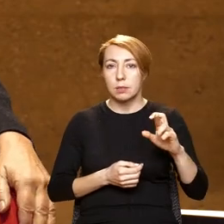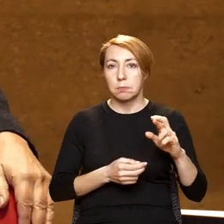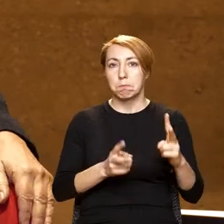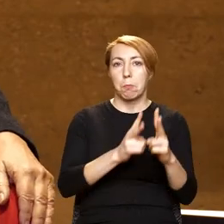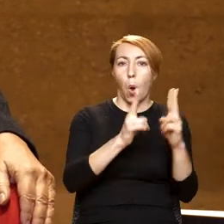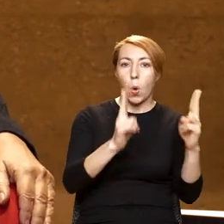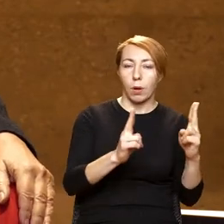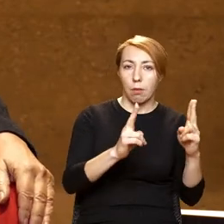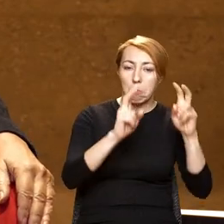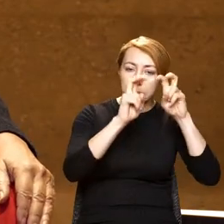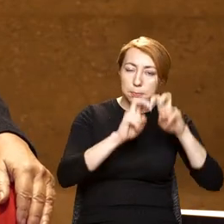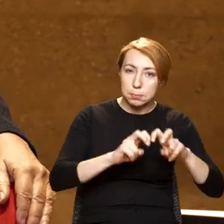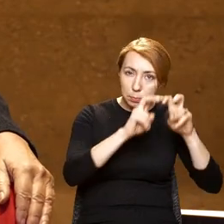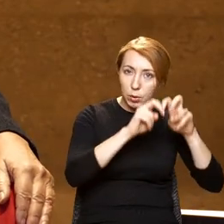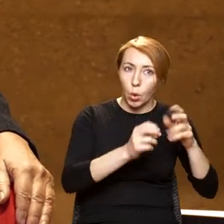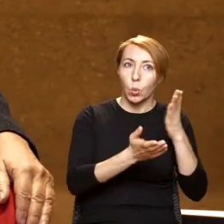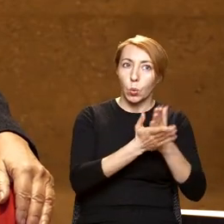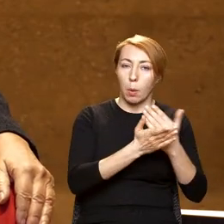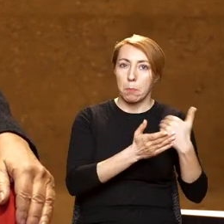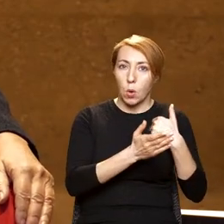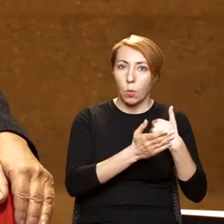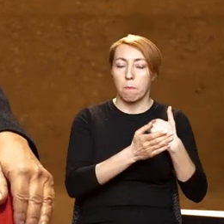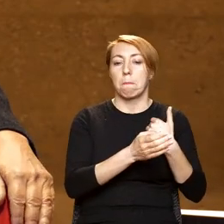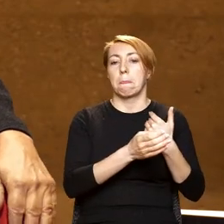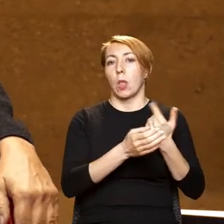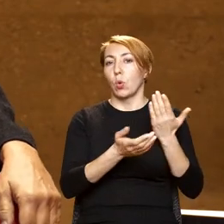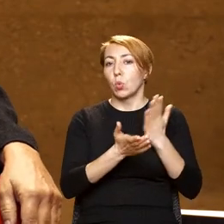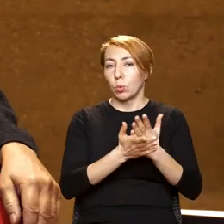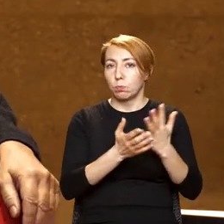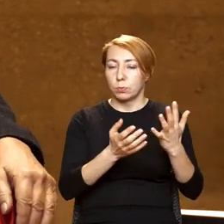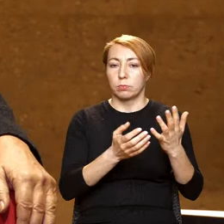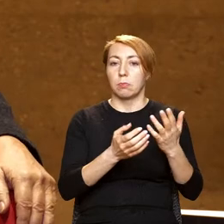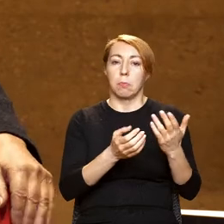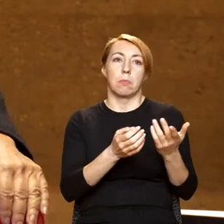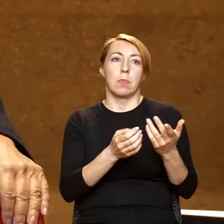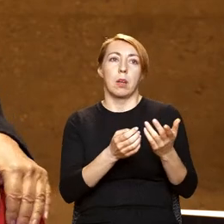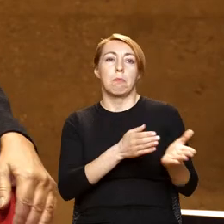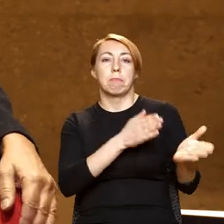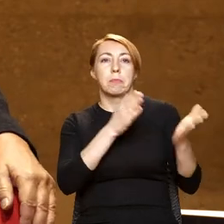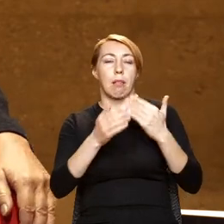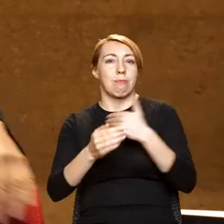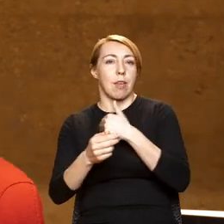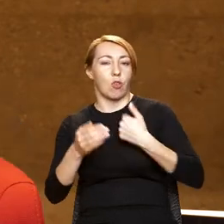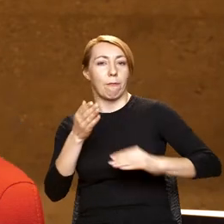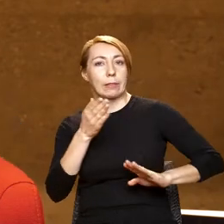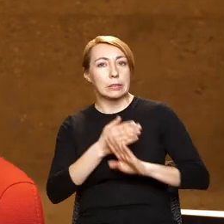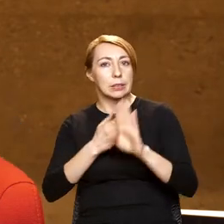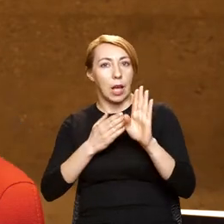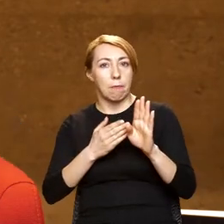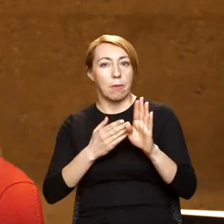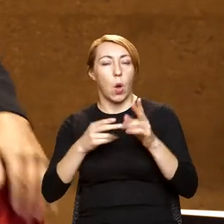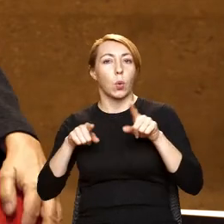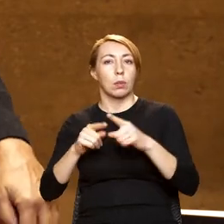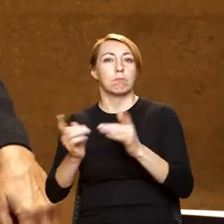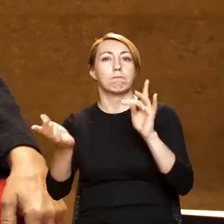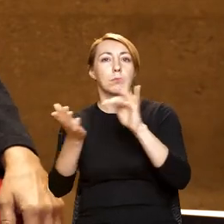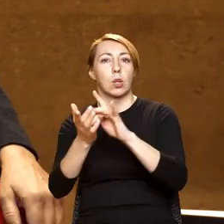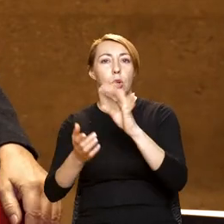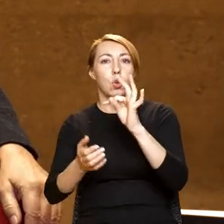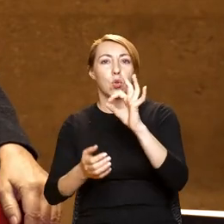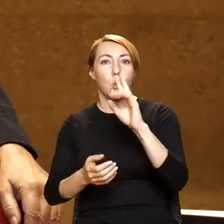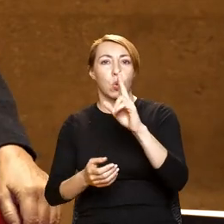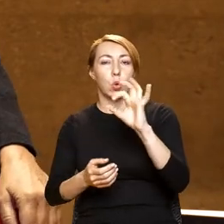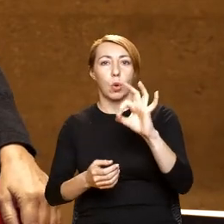1945 roku. Już Bronisław Piłsudski oczywiście był potem na naszej wystawie organizowanej w Tokio